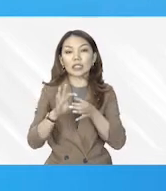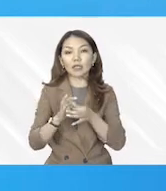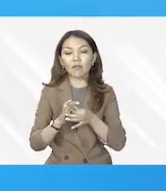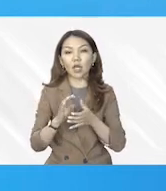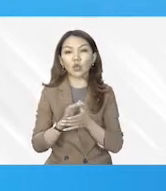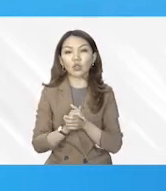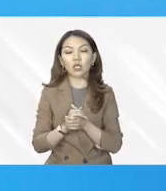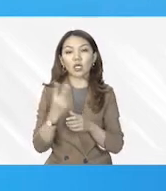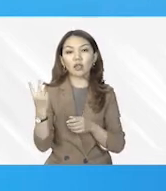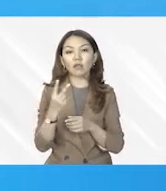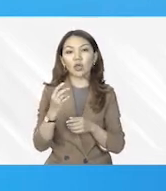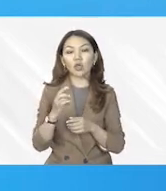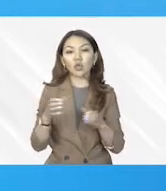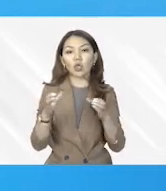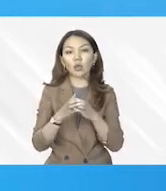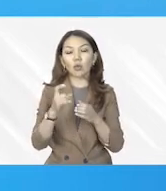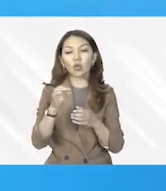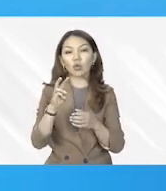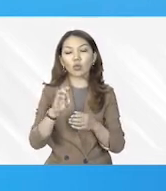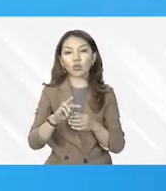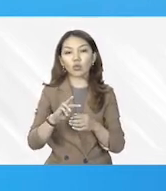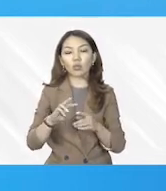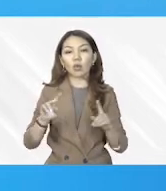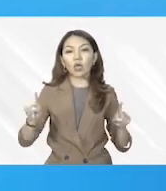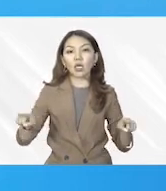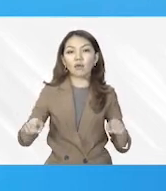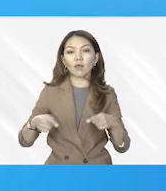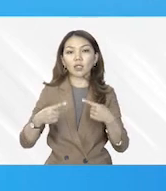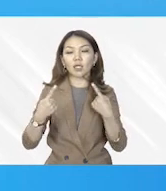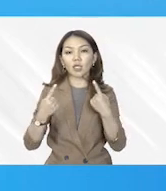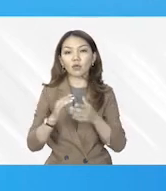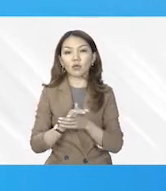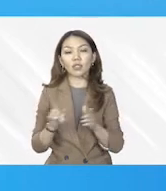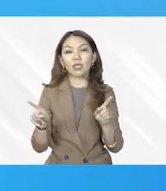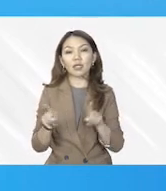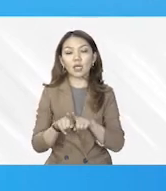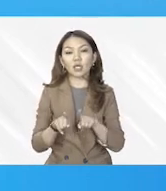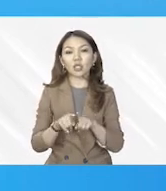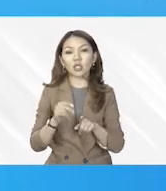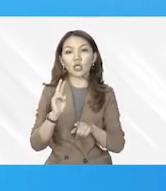набор хромосом в результате этого восстанавливается. Кроме того,